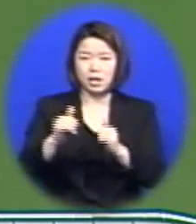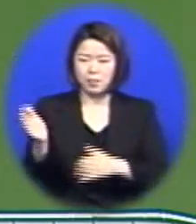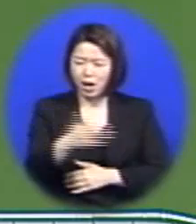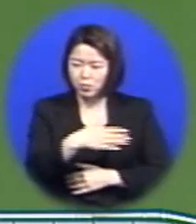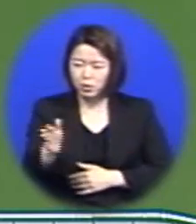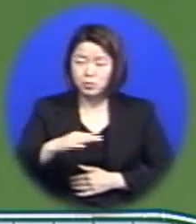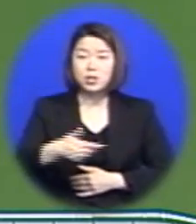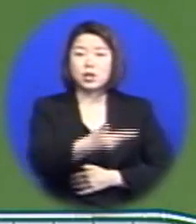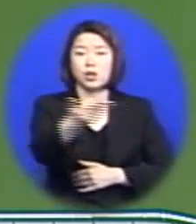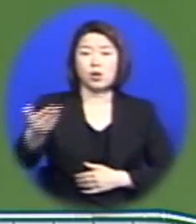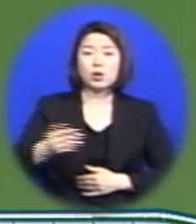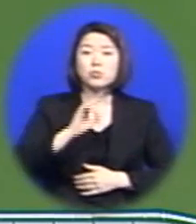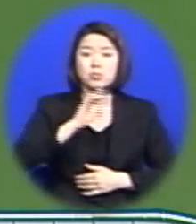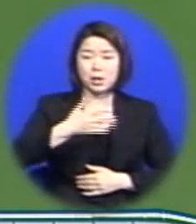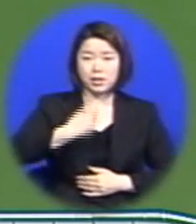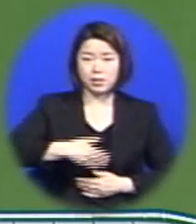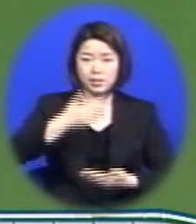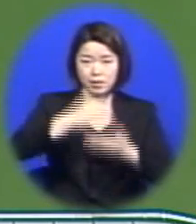남지